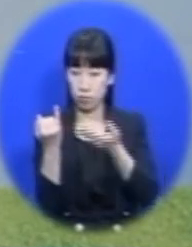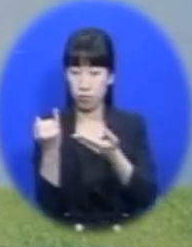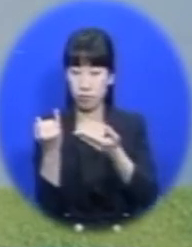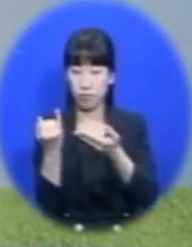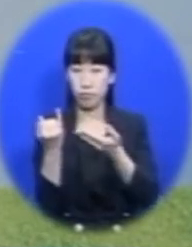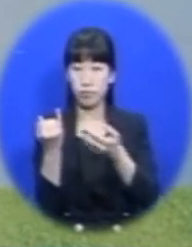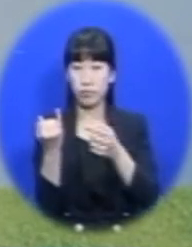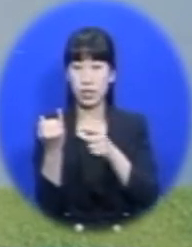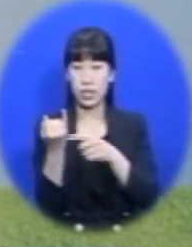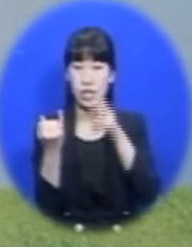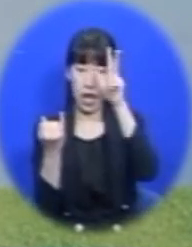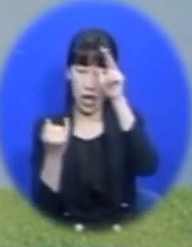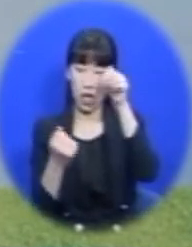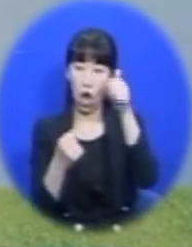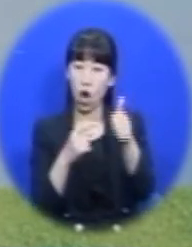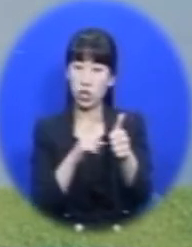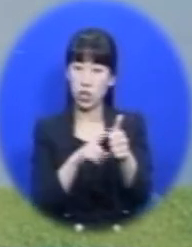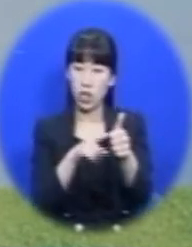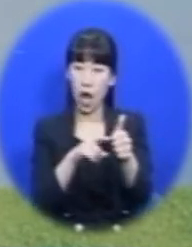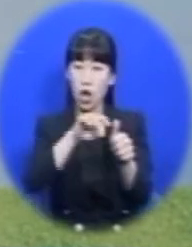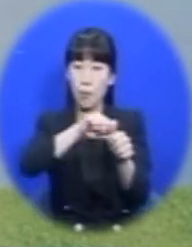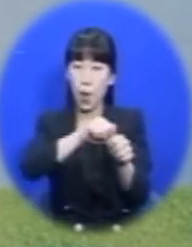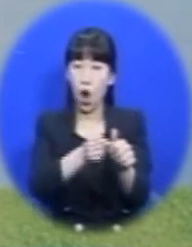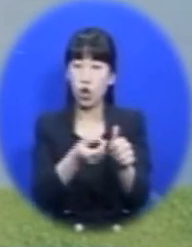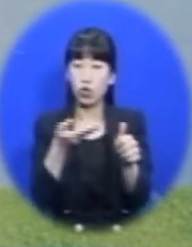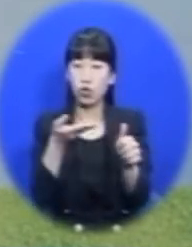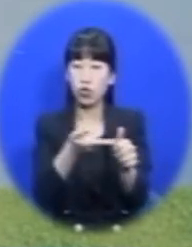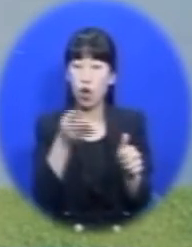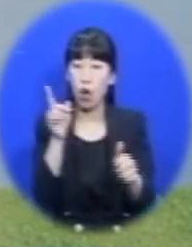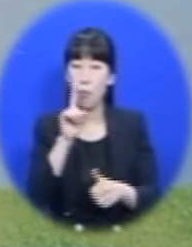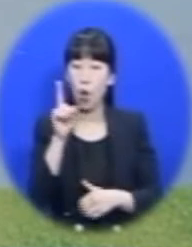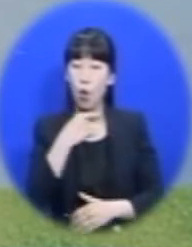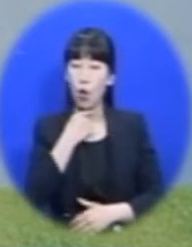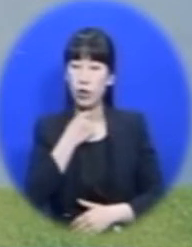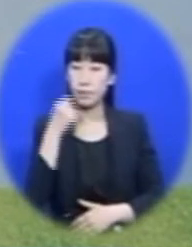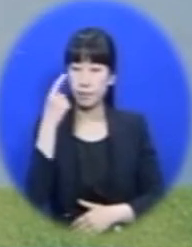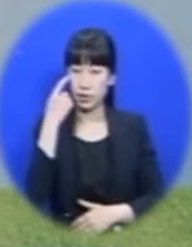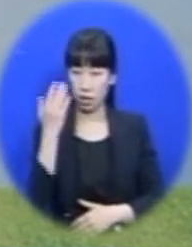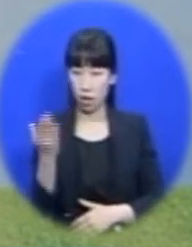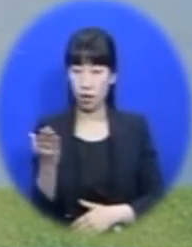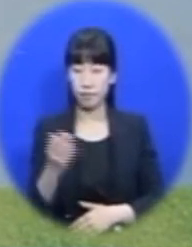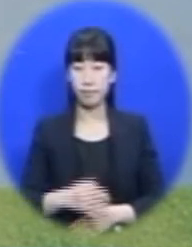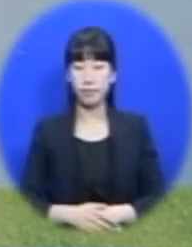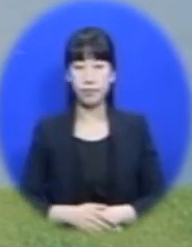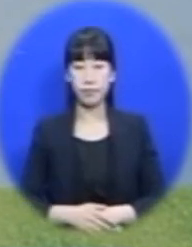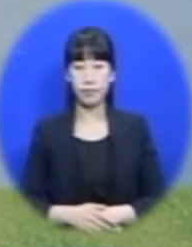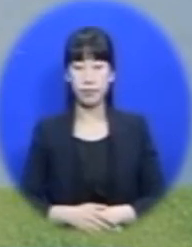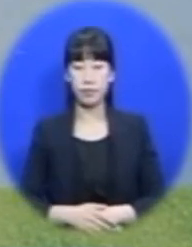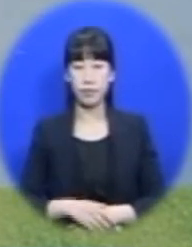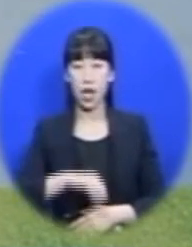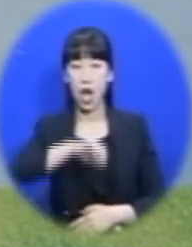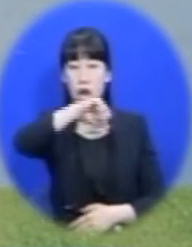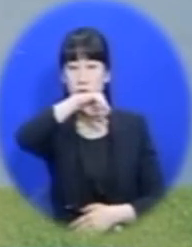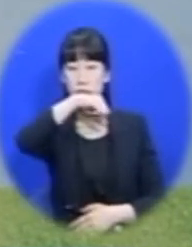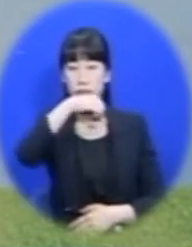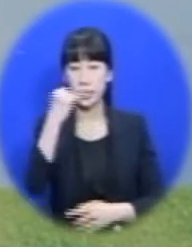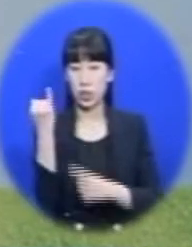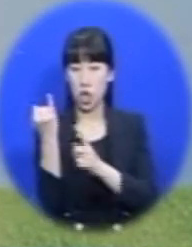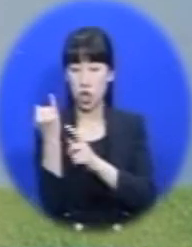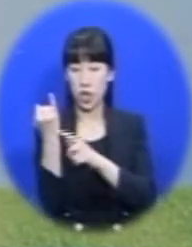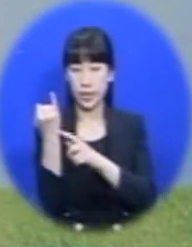이 반 드 브렉스에게 어떻게 해주기를 당신은 부인은 원하십니까? 그때 그 부인이